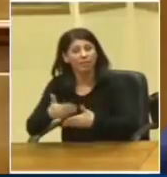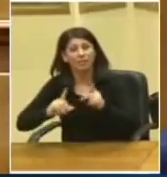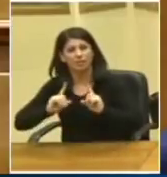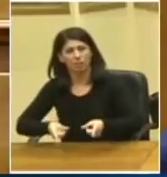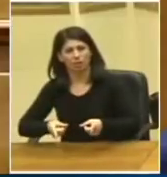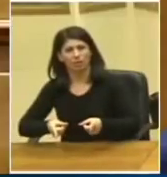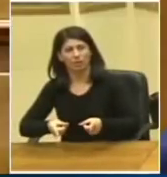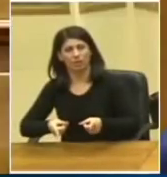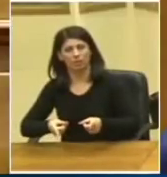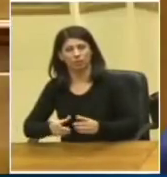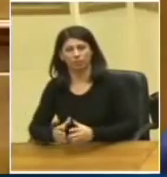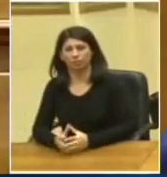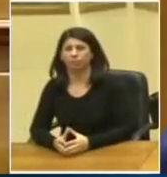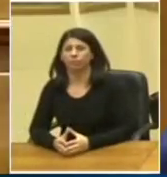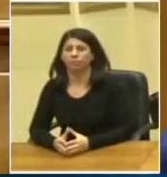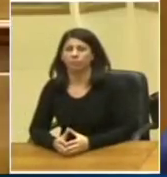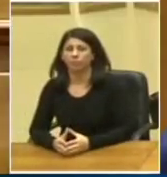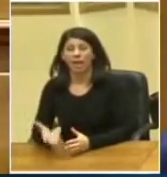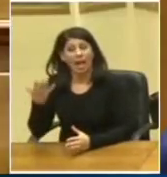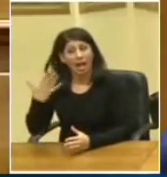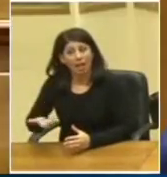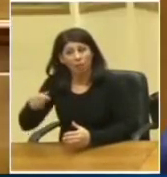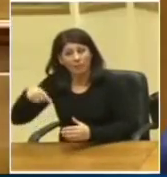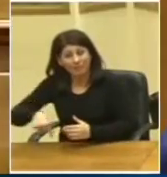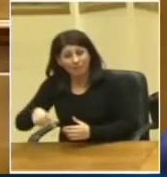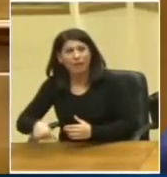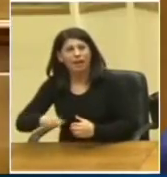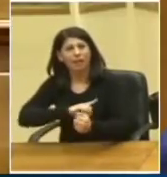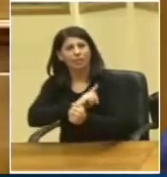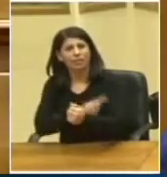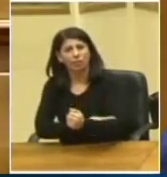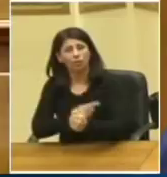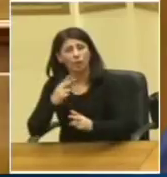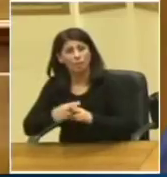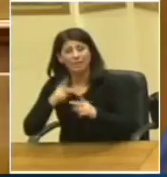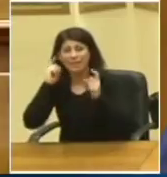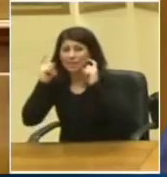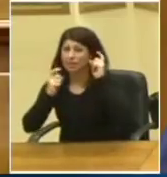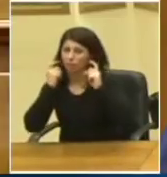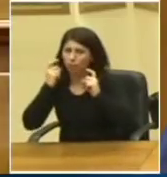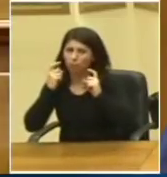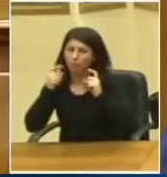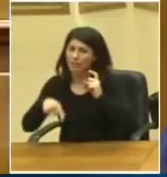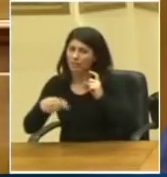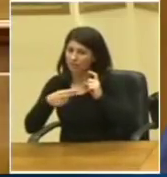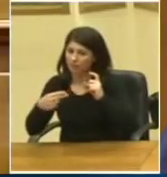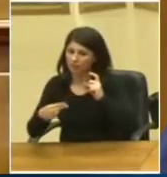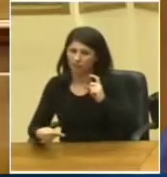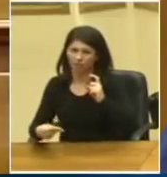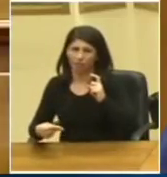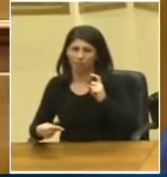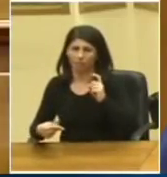απόφασης. Έχουμε σήμερα τη δυνατότητα επίσης να σκεφτούμε πάνω στα αιτήματα αυτά που